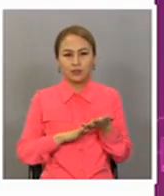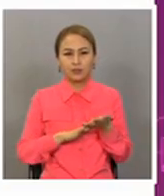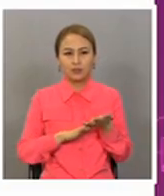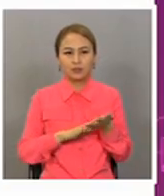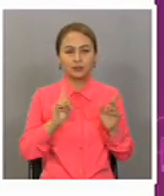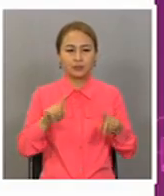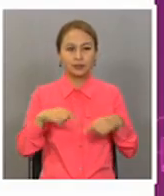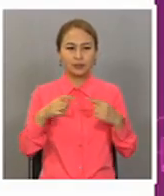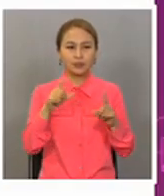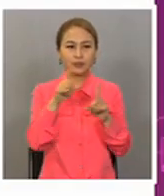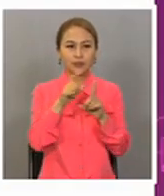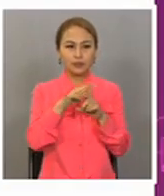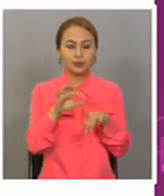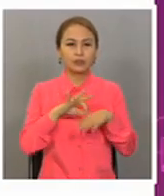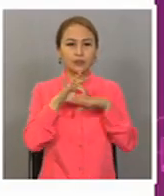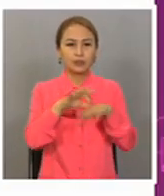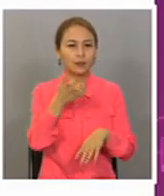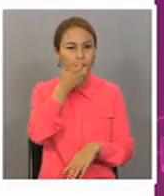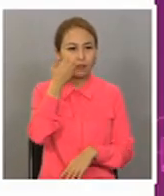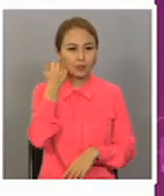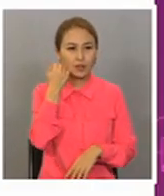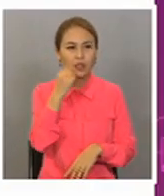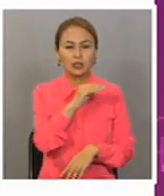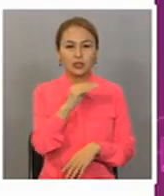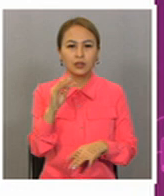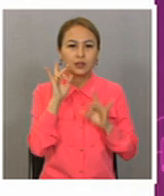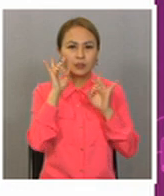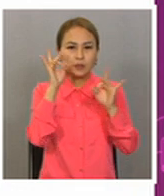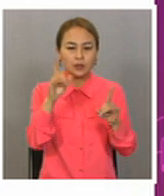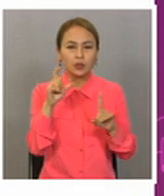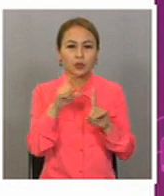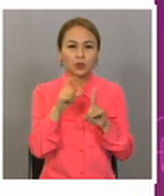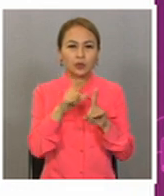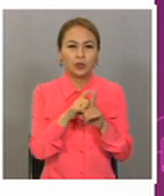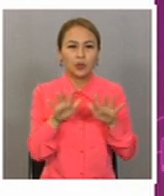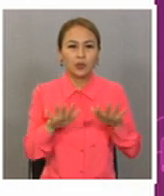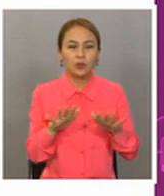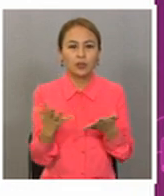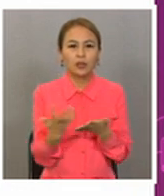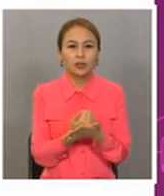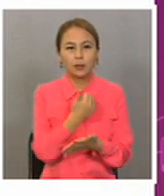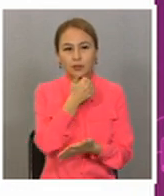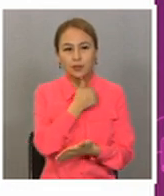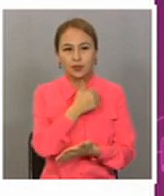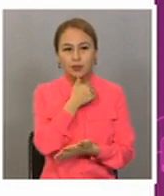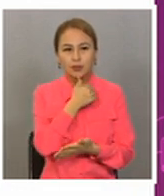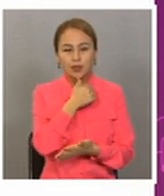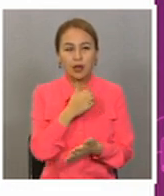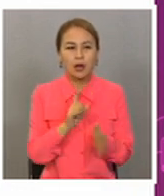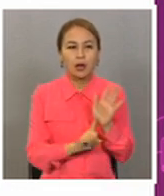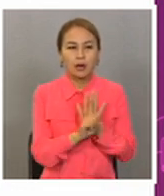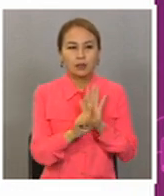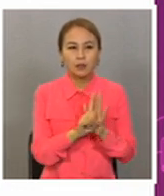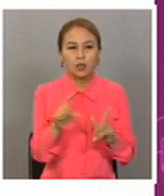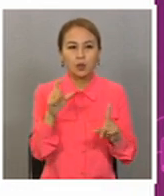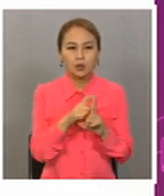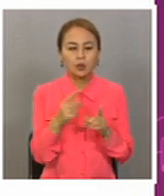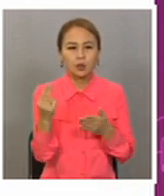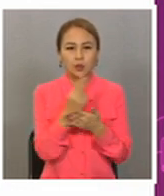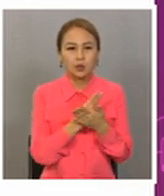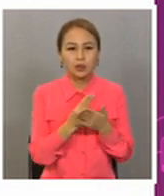Берілген суреттерді пайдалана отырып, Ж дыбысының сөздегі орнын анықтаймыз. Алдымен суреттерді